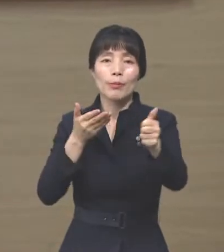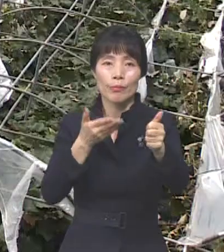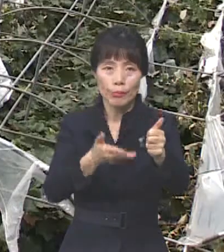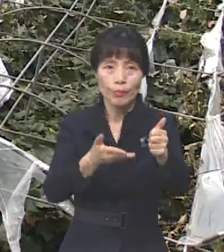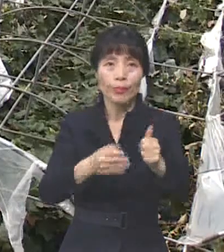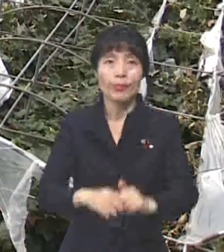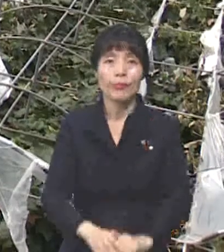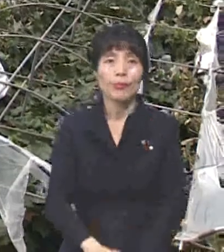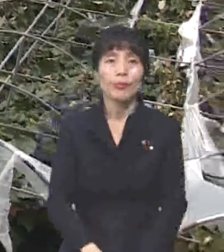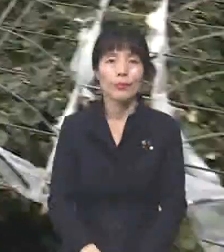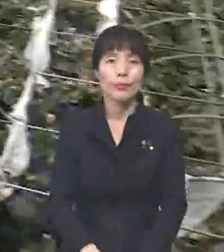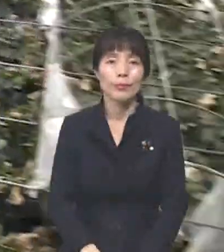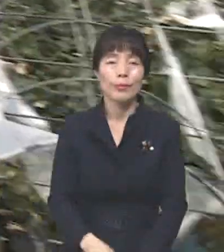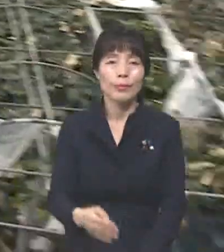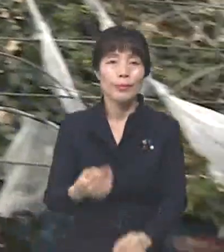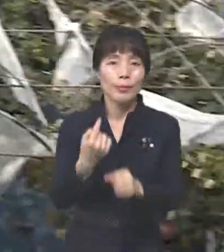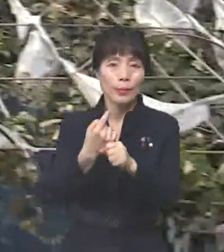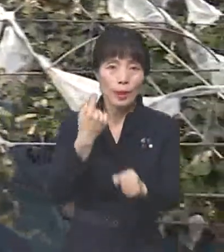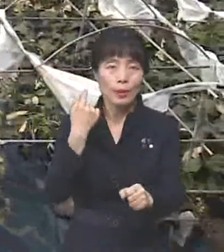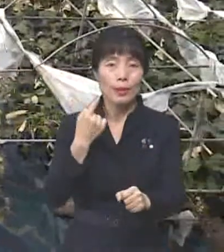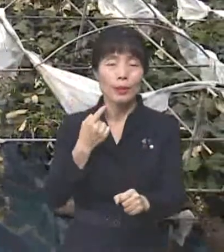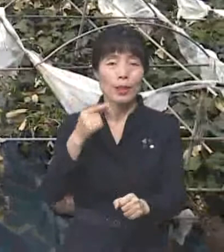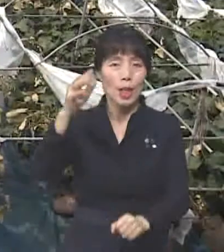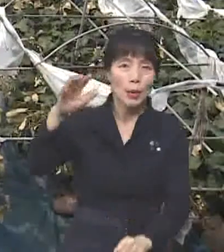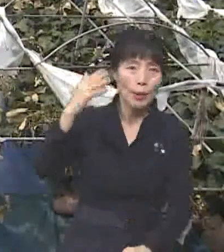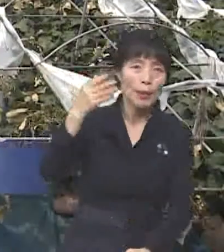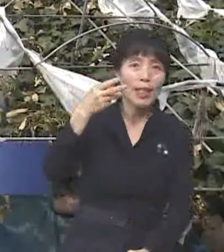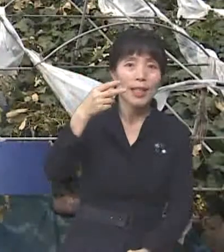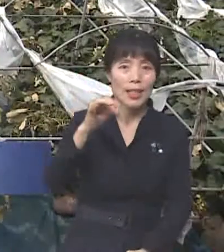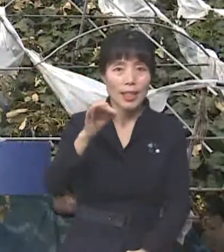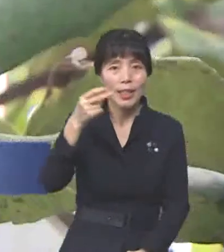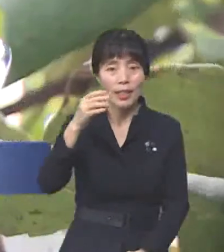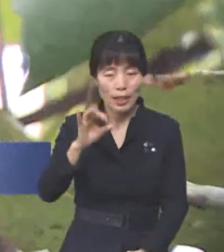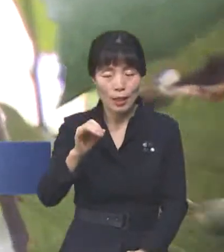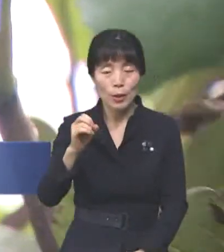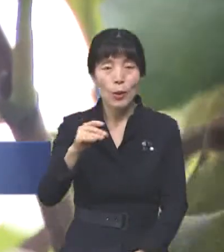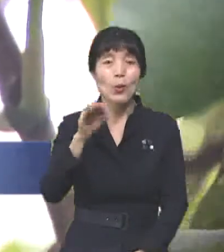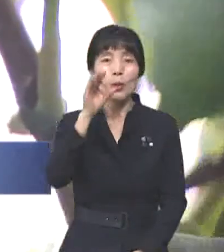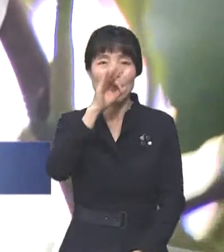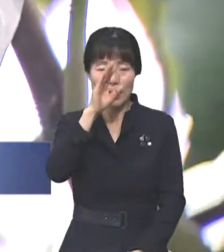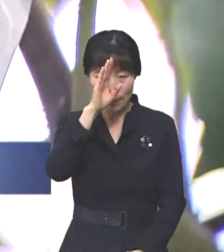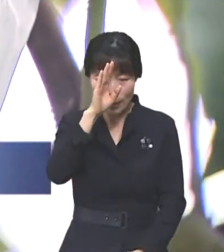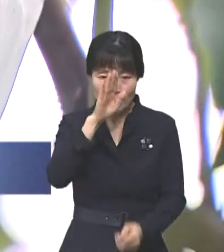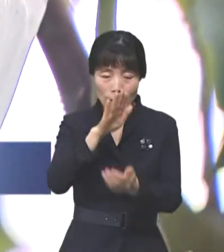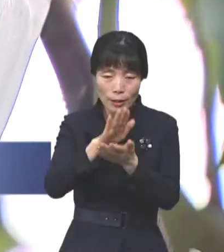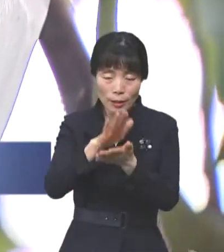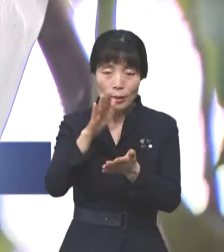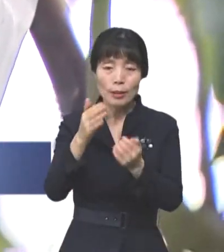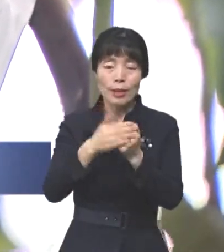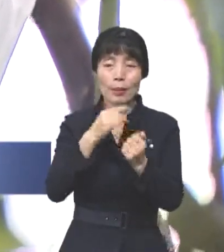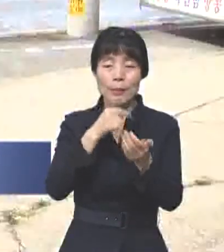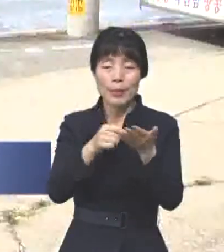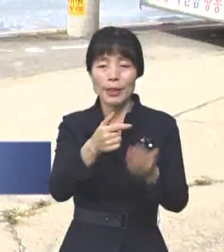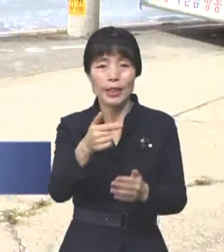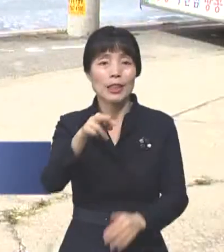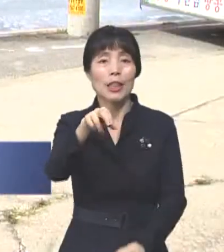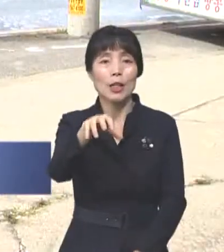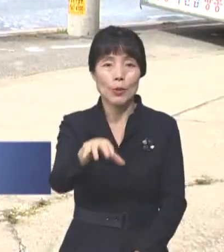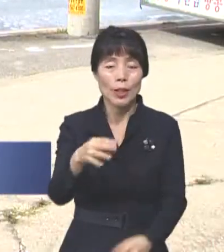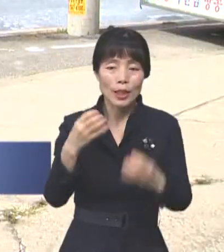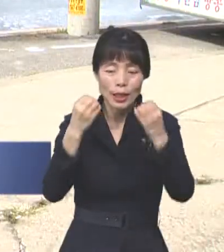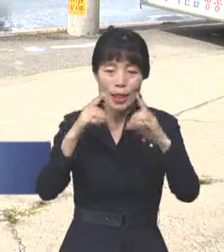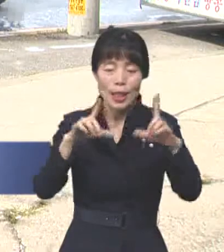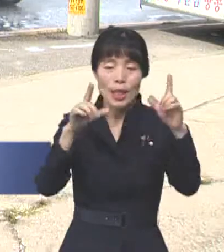것입니다. 지난해 태풍 링링과 아프리카 대지열병의 직격탄을 맞은 강화군. 새해엔